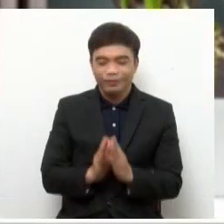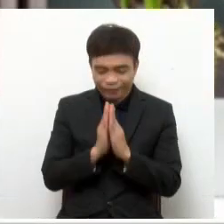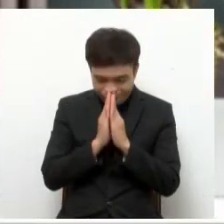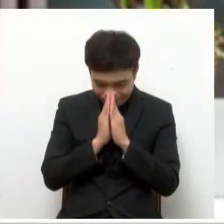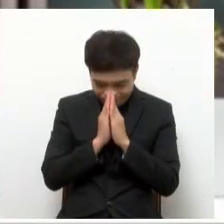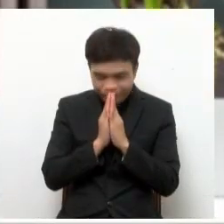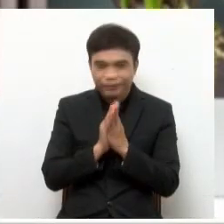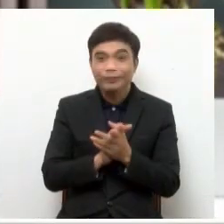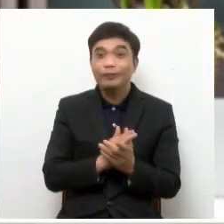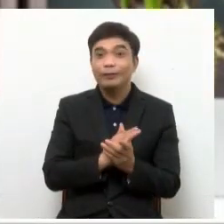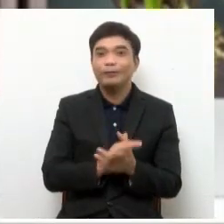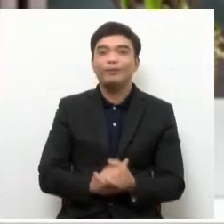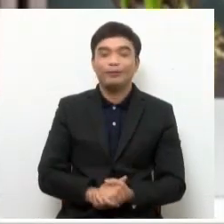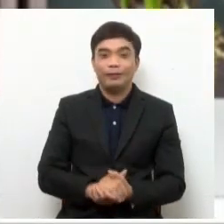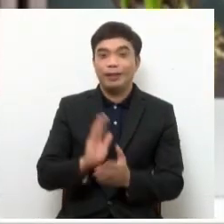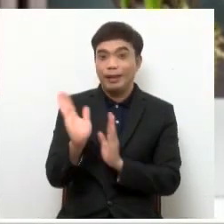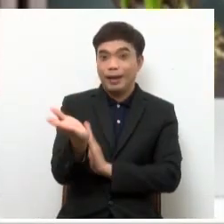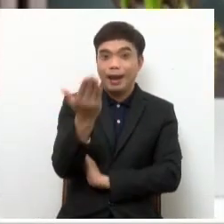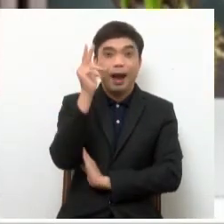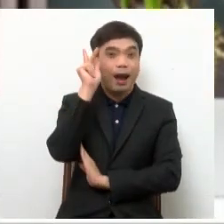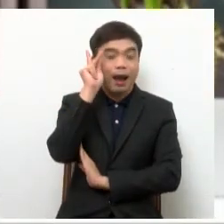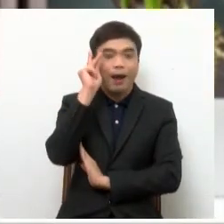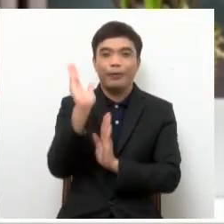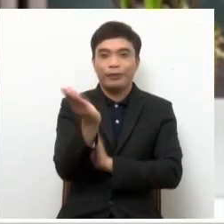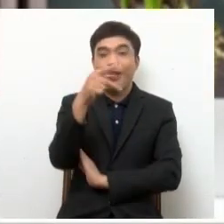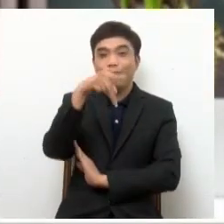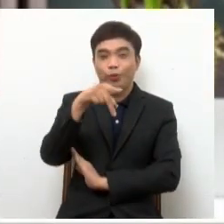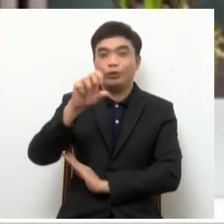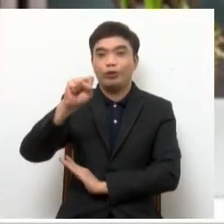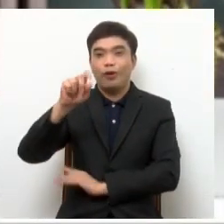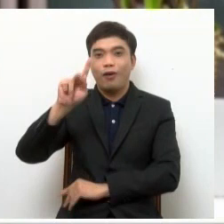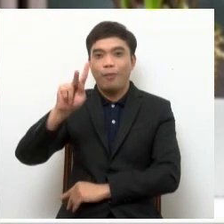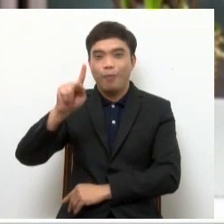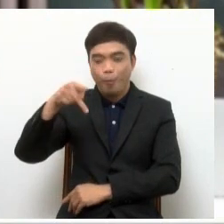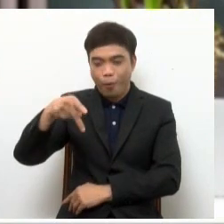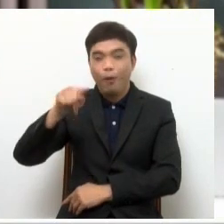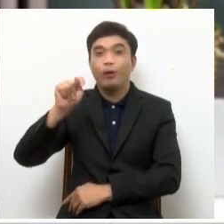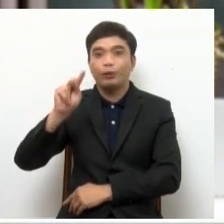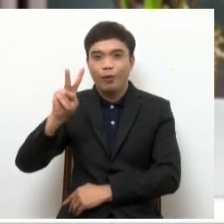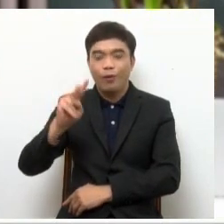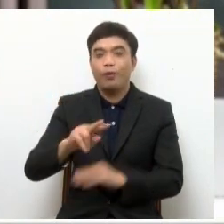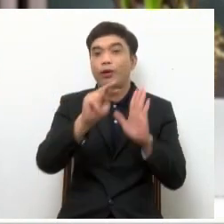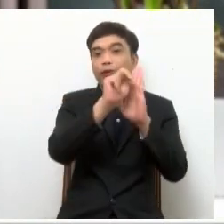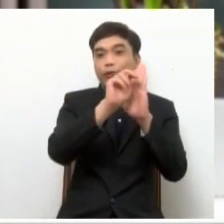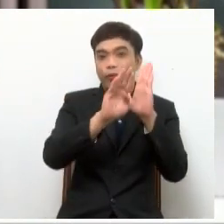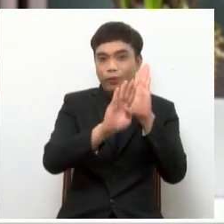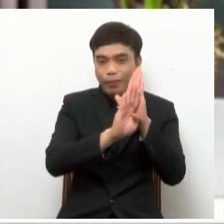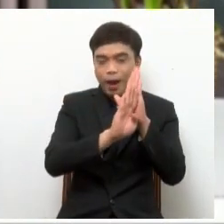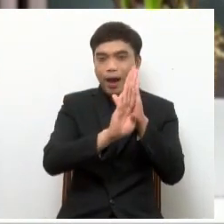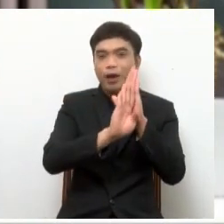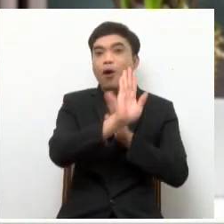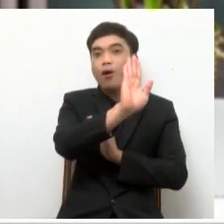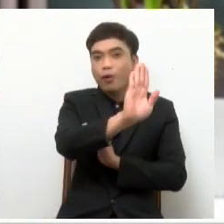สวัสดีค่ะท่านผู้ชมรายการพุทธเช้าข่าวสปท.ทุกท่านนะคะจากนโยบายของสำนักงานคณะกรรมการการศึกษาขั้นพื้นฐาน